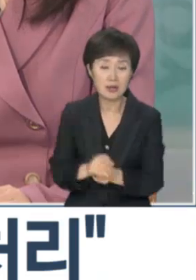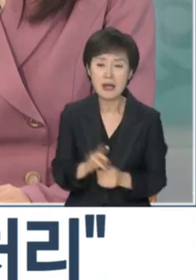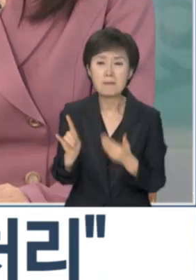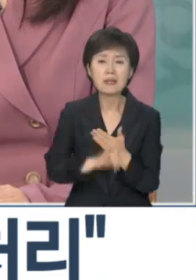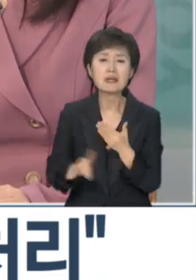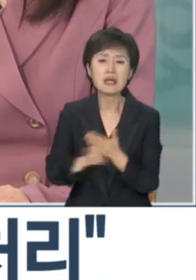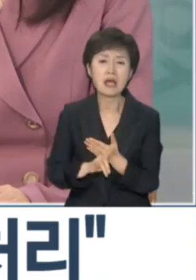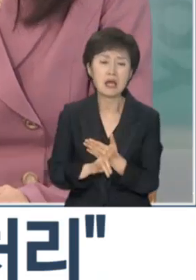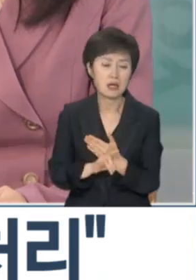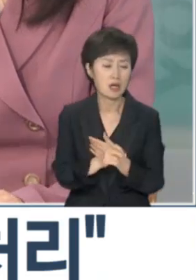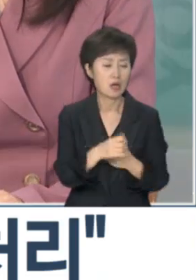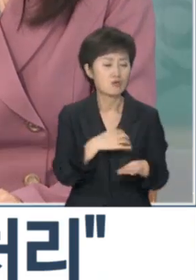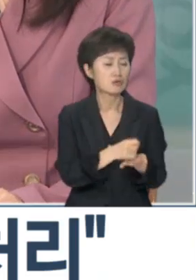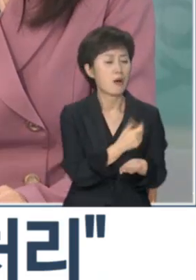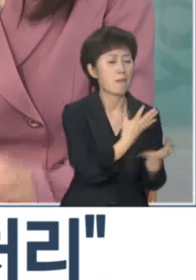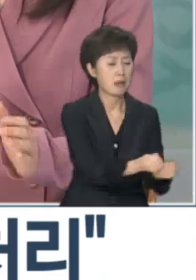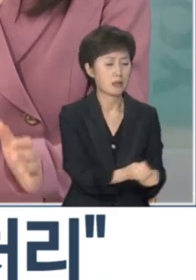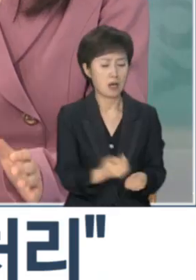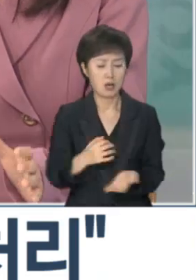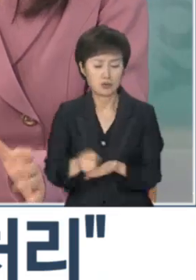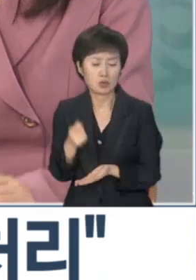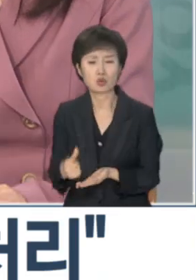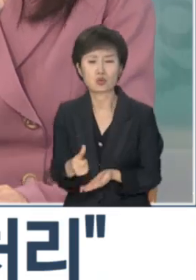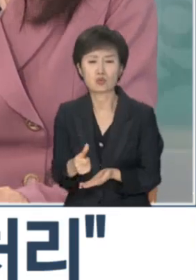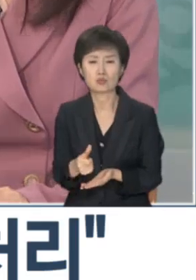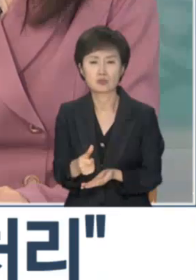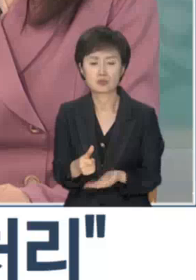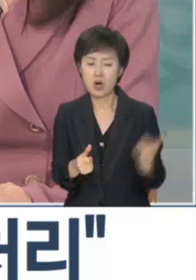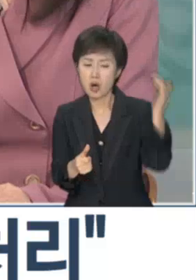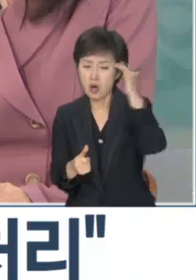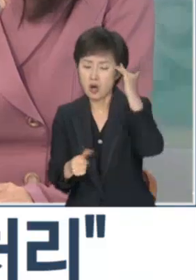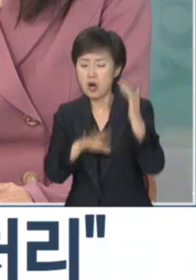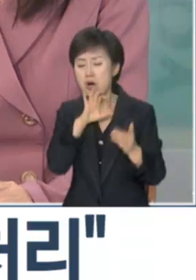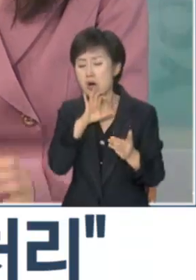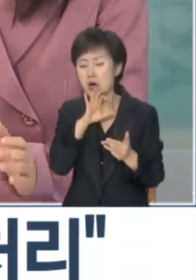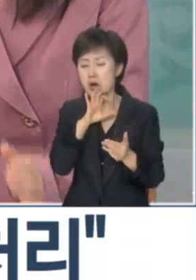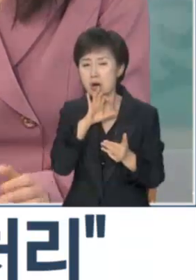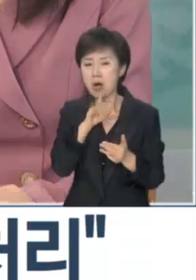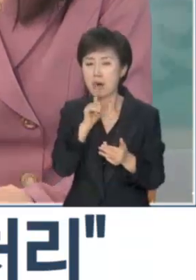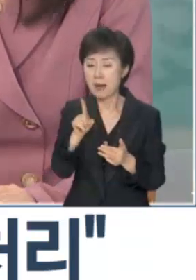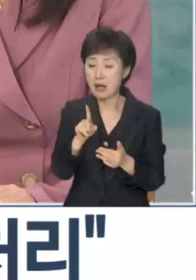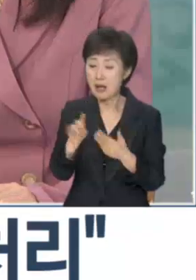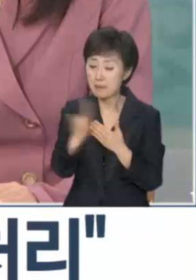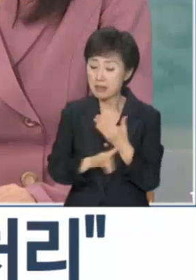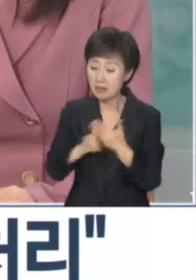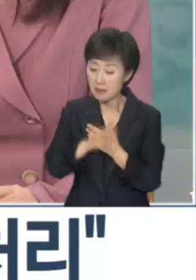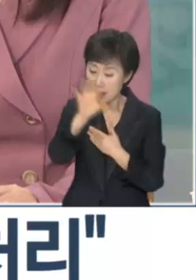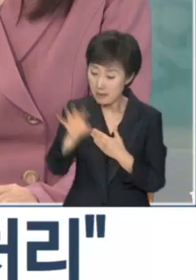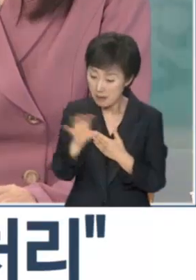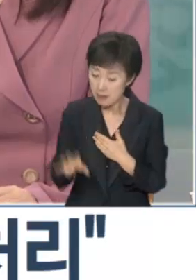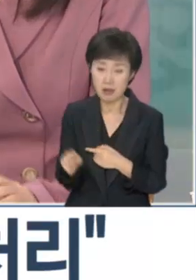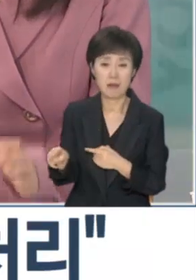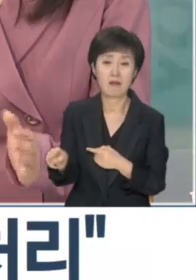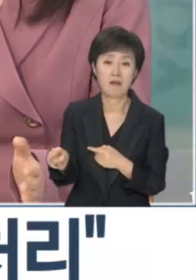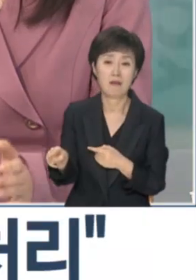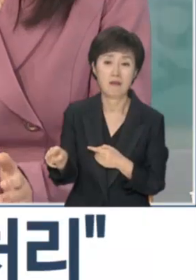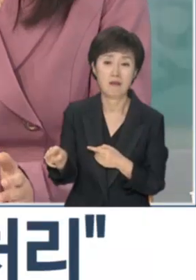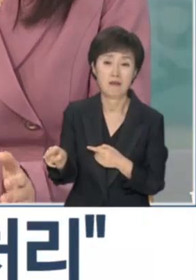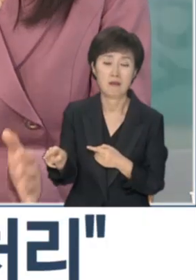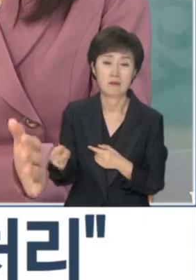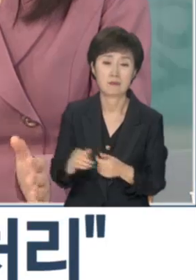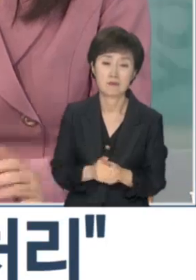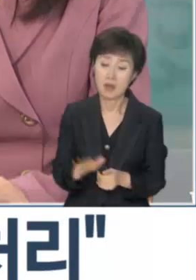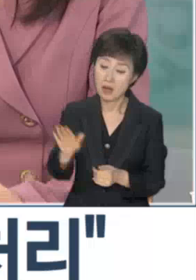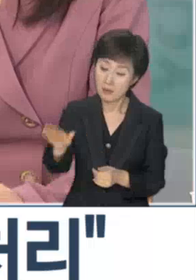때문에 야당에게 발목이 잡혀서 하고 싶은 일을 제대로 못했다라는 취지로 얘기를 하고 있습니다. 그런데